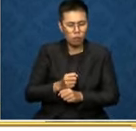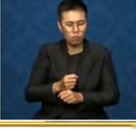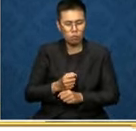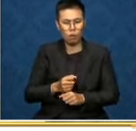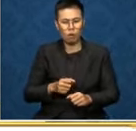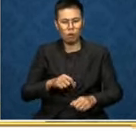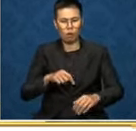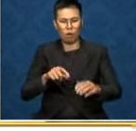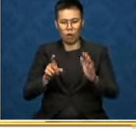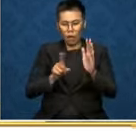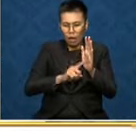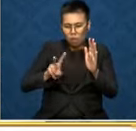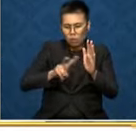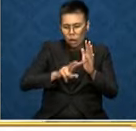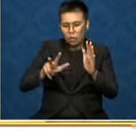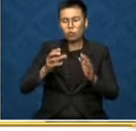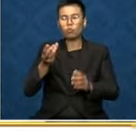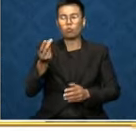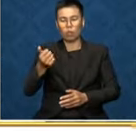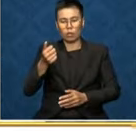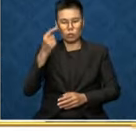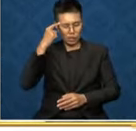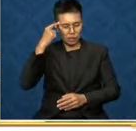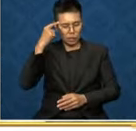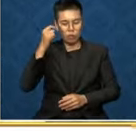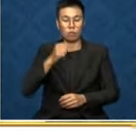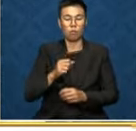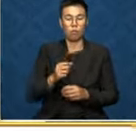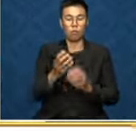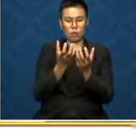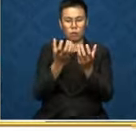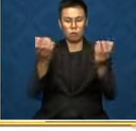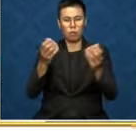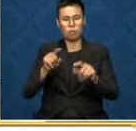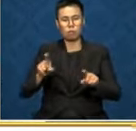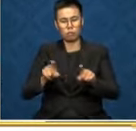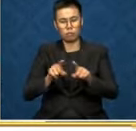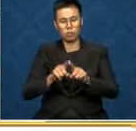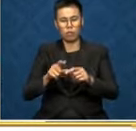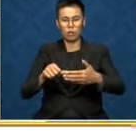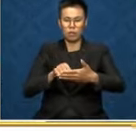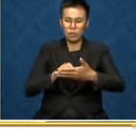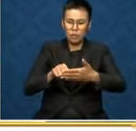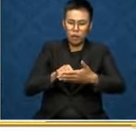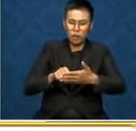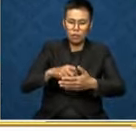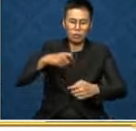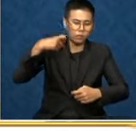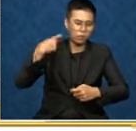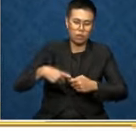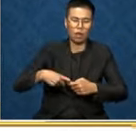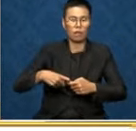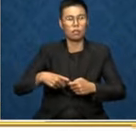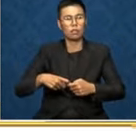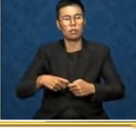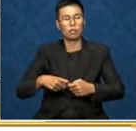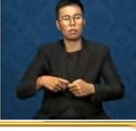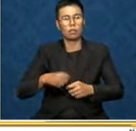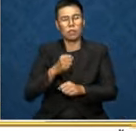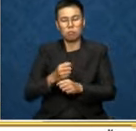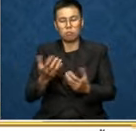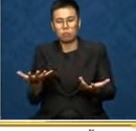รอบคอบและให้การแก้ไขรัฐธรรมนูญฉบับนี้ที่ถูกขนานำว่าเป็นเหมือนค่ายกลแก้ไขได้ยากมากให้เราสามารถทะลวงค่าย